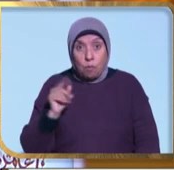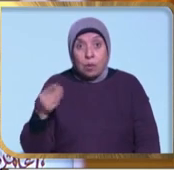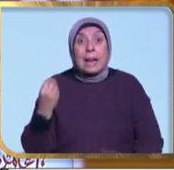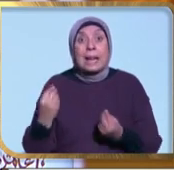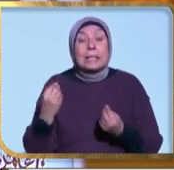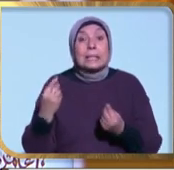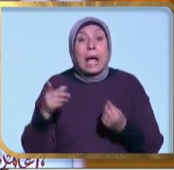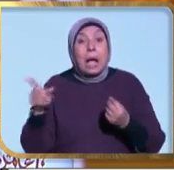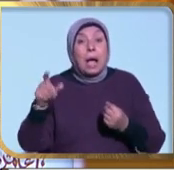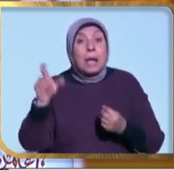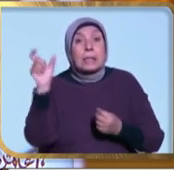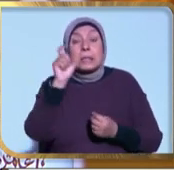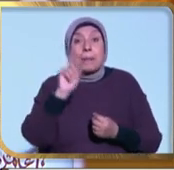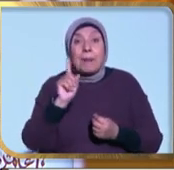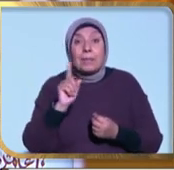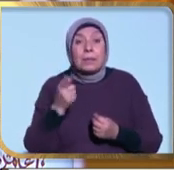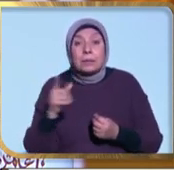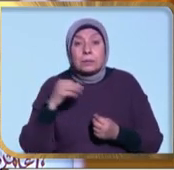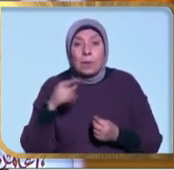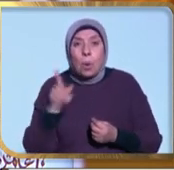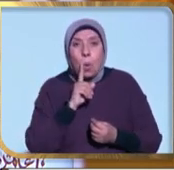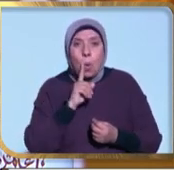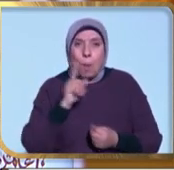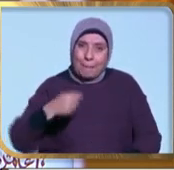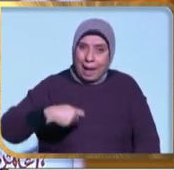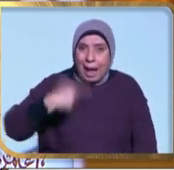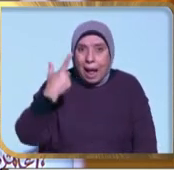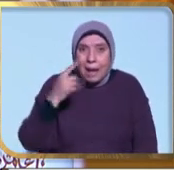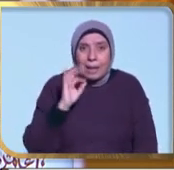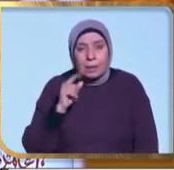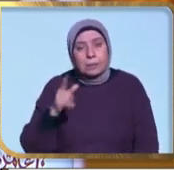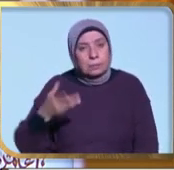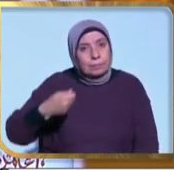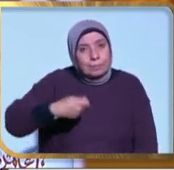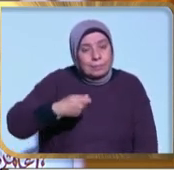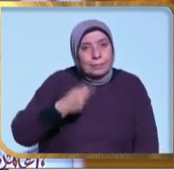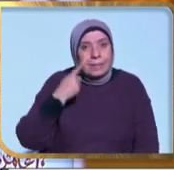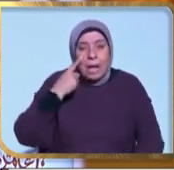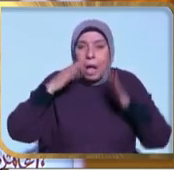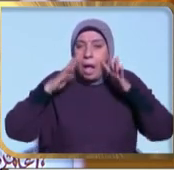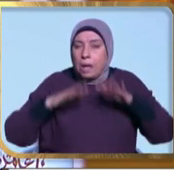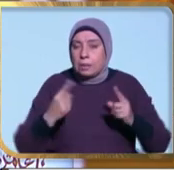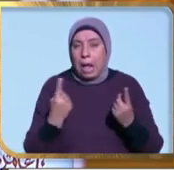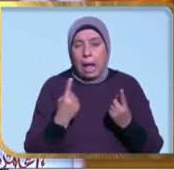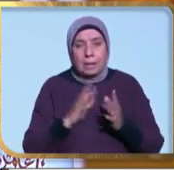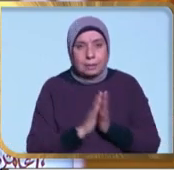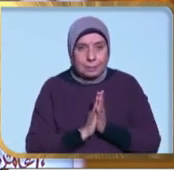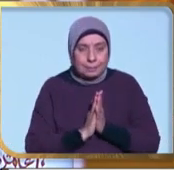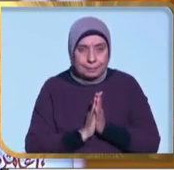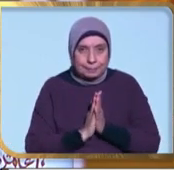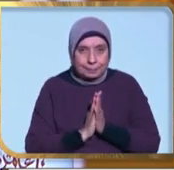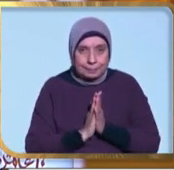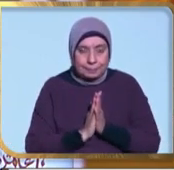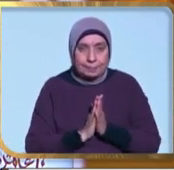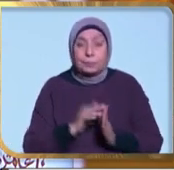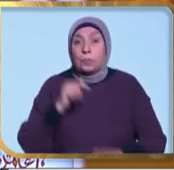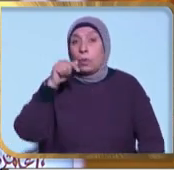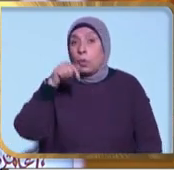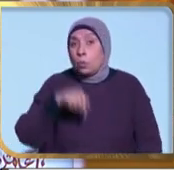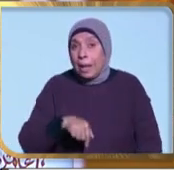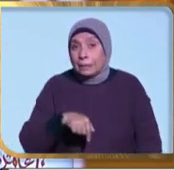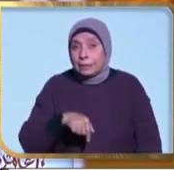لا على جهه التعايش اللي حث عليها الشرع الشريف يا صاحبه السؤال هنسيب حضراتكم